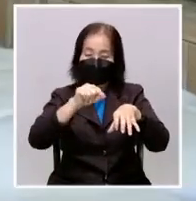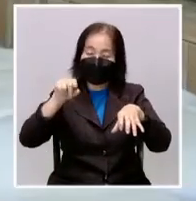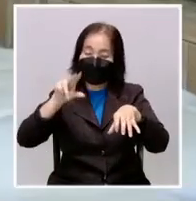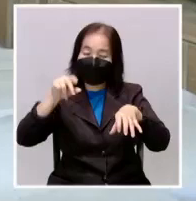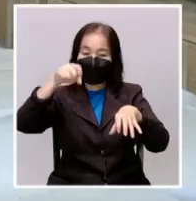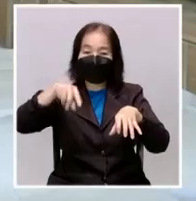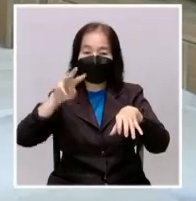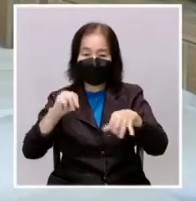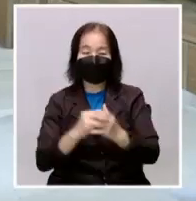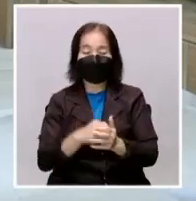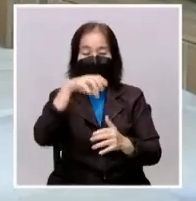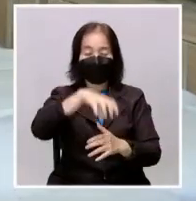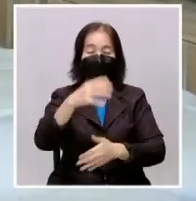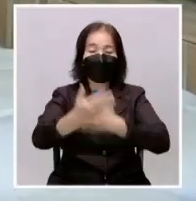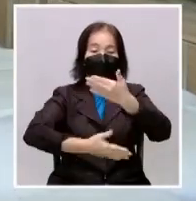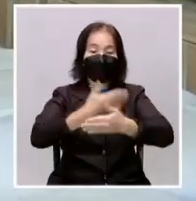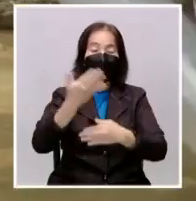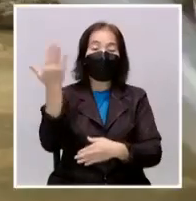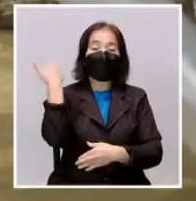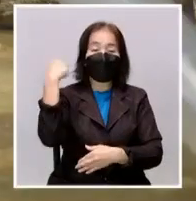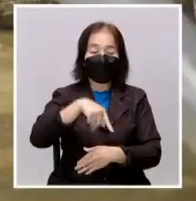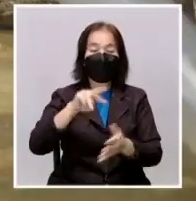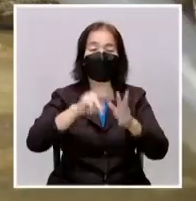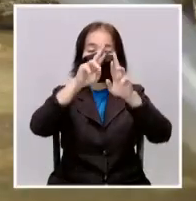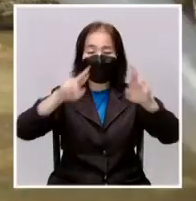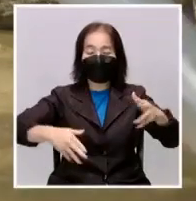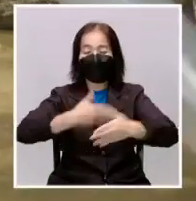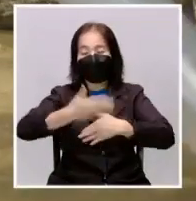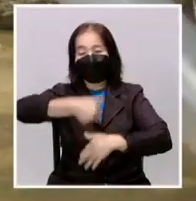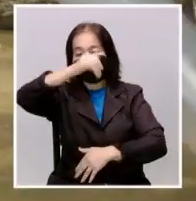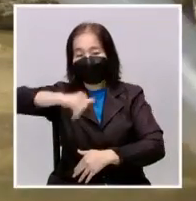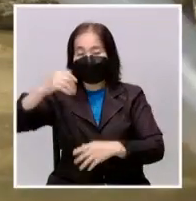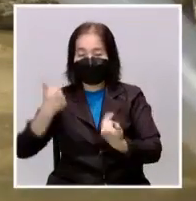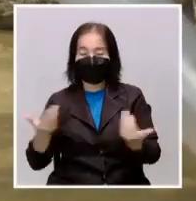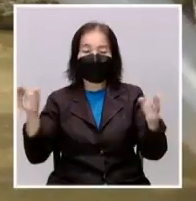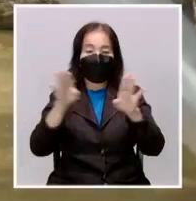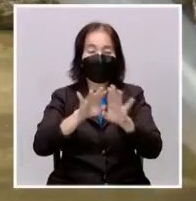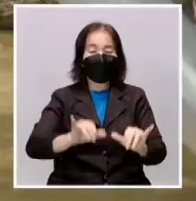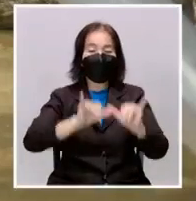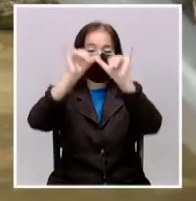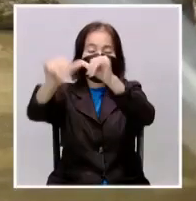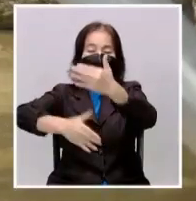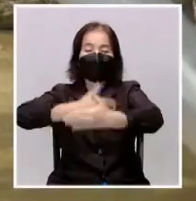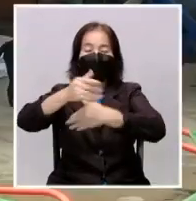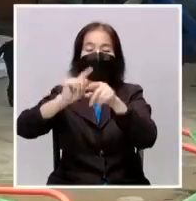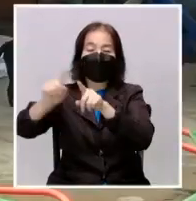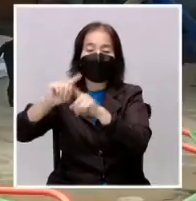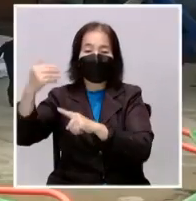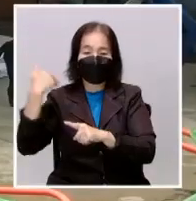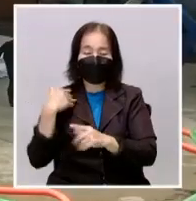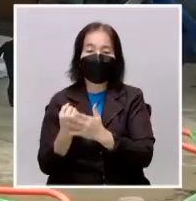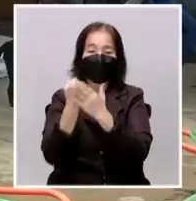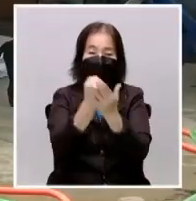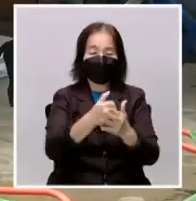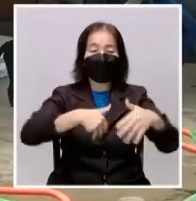ค่ะส่วนใหญ่ในตลาดเก่าเป็นบ้านเรือนเปิดร้านขายของบางร้านแต่ว่าช่วงนี้ต้องย้ายไปขายที่อื่นชั่วคราวการบรรเทาความเดือดร้อน